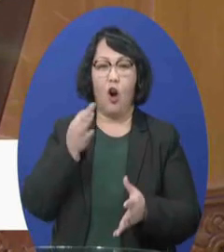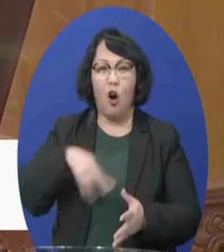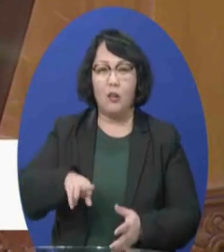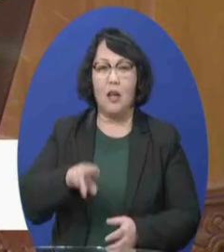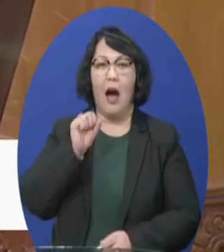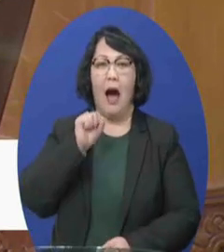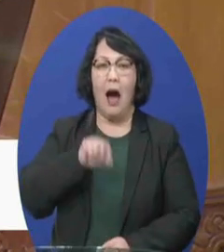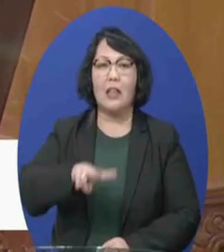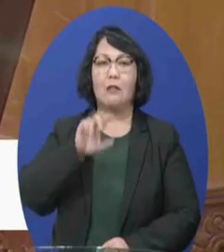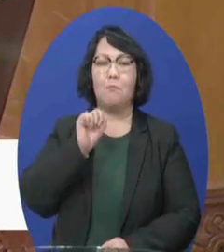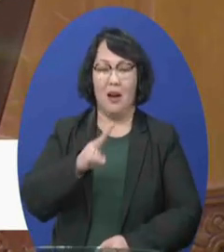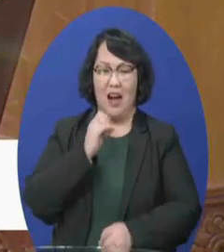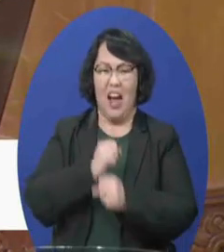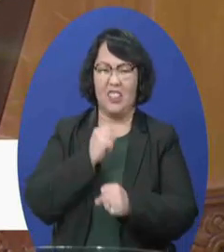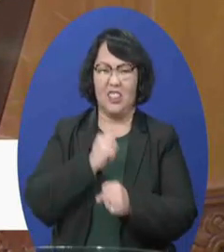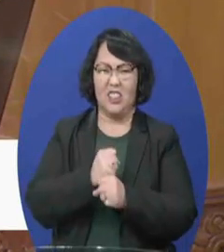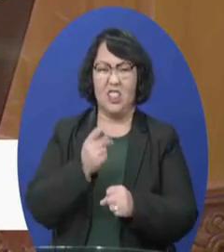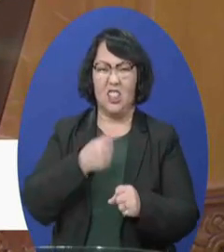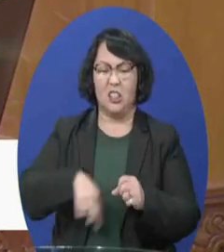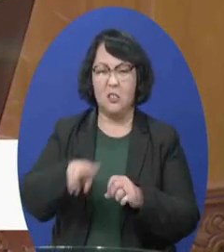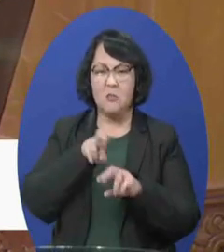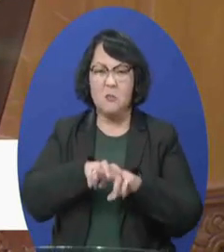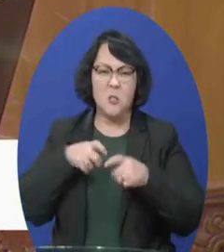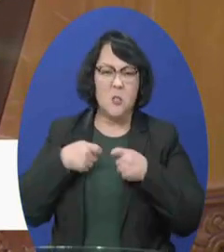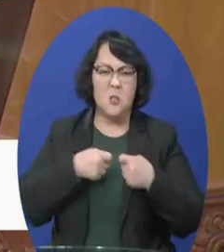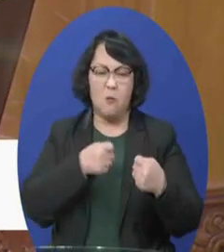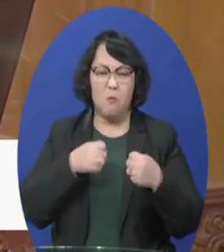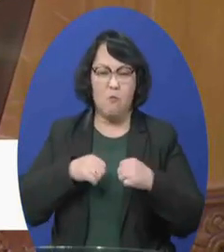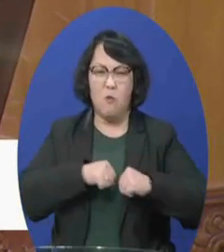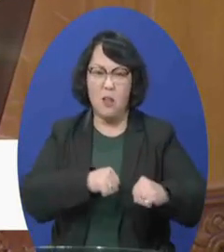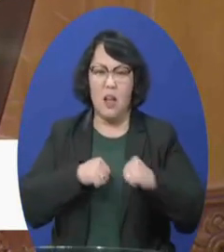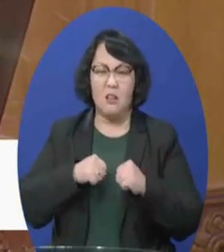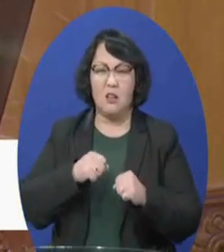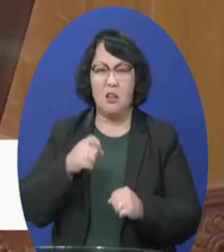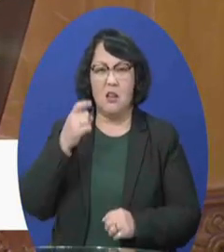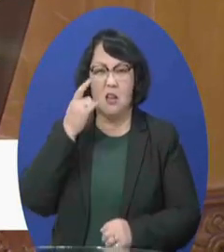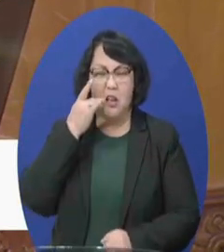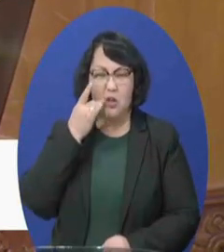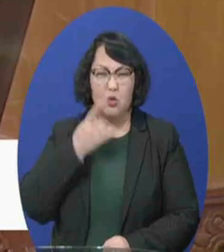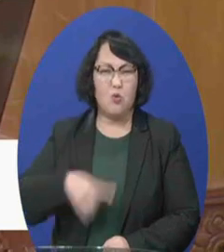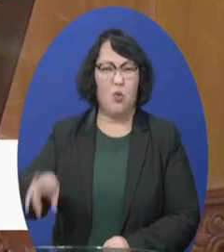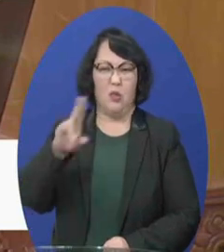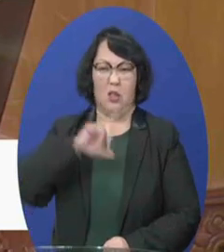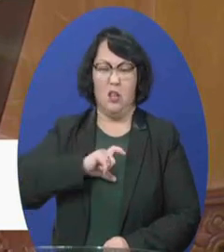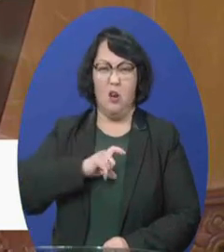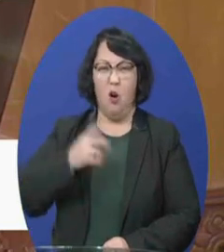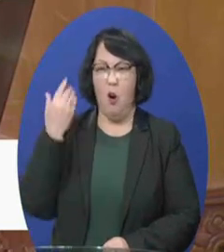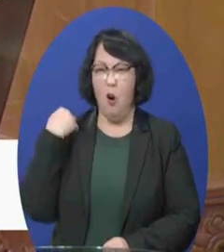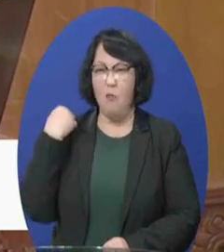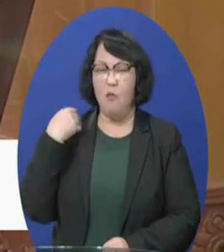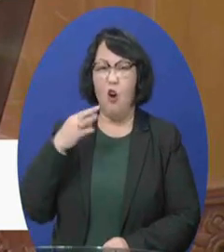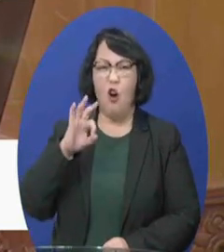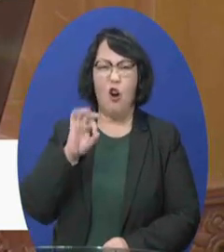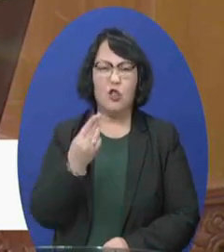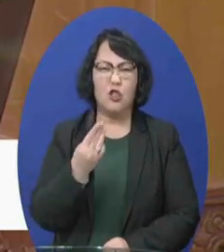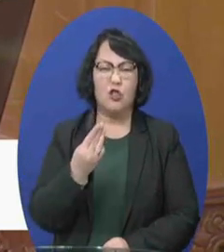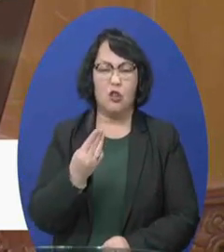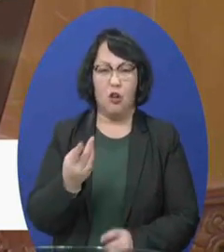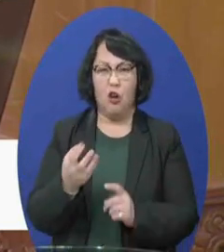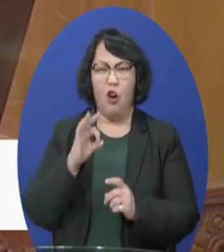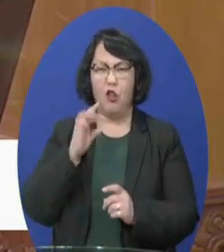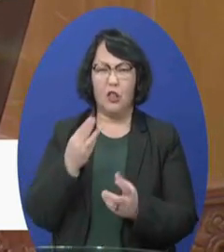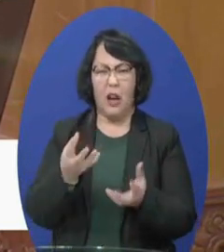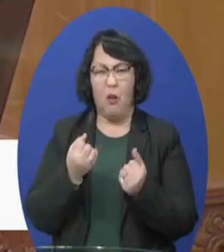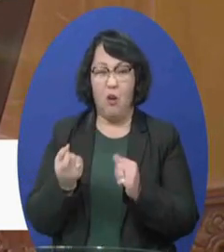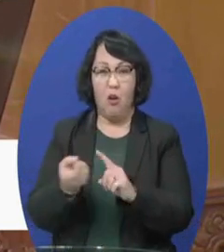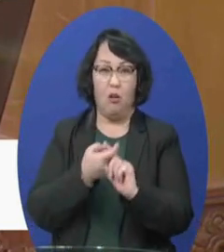тэмцэл, энэ ирчүүд эзгэнсэн улс төрийн тэр өмнөх хойд хөшөө авалт, энэ бүх юм чинь эцсдээ тулаад өнөөдөр энэ асуудал руу явж